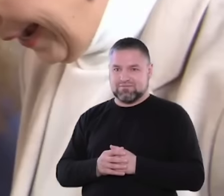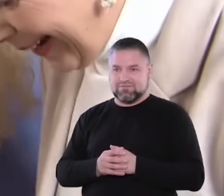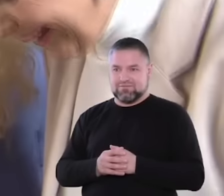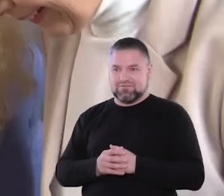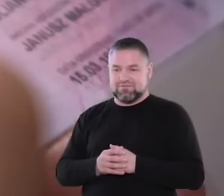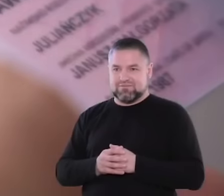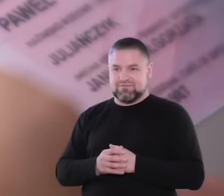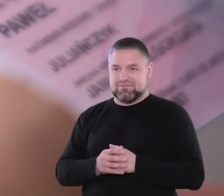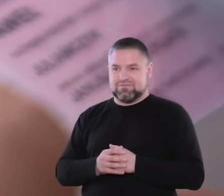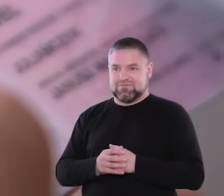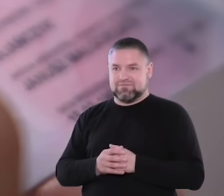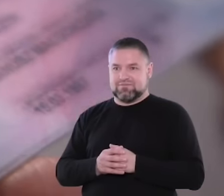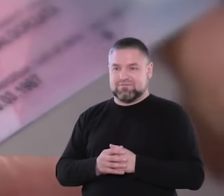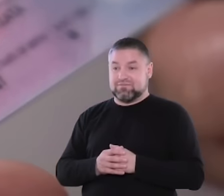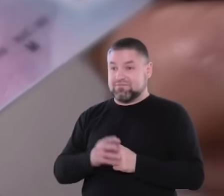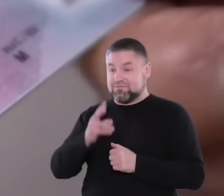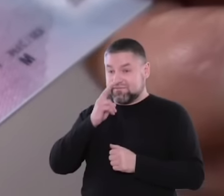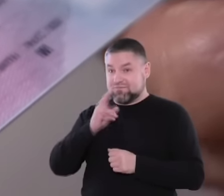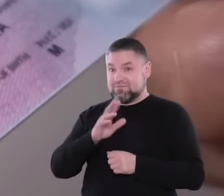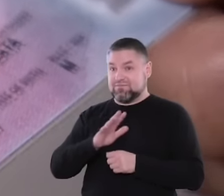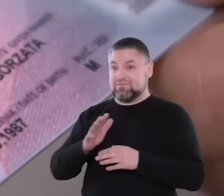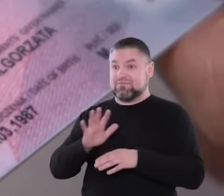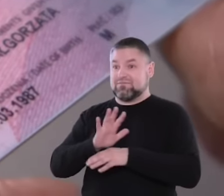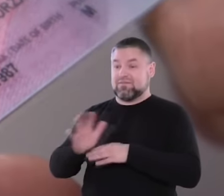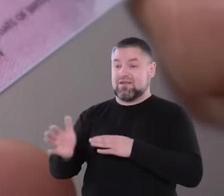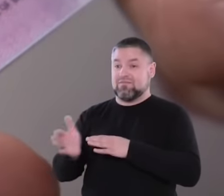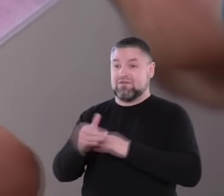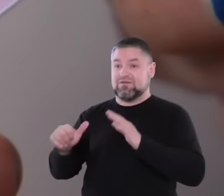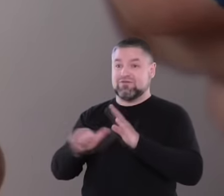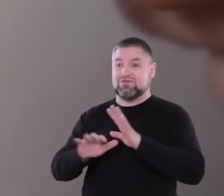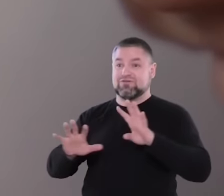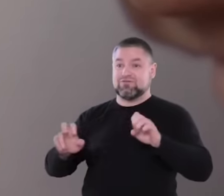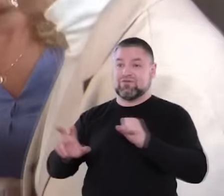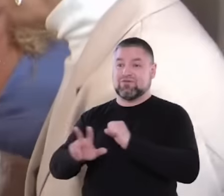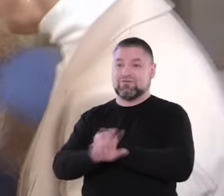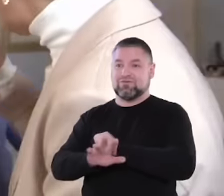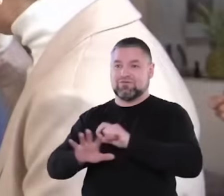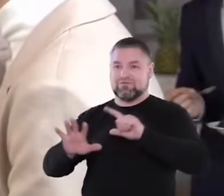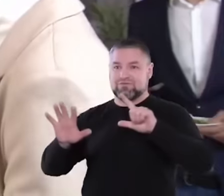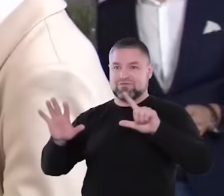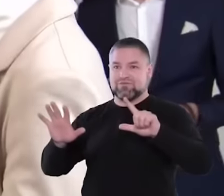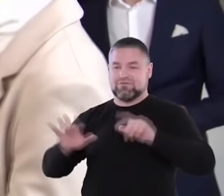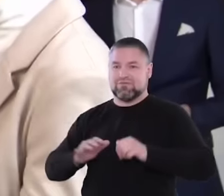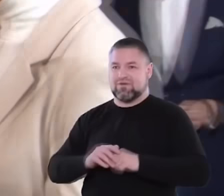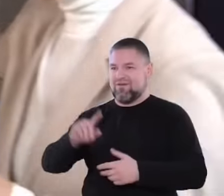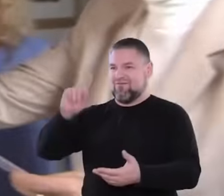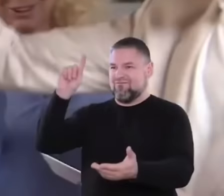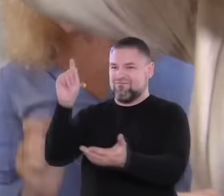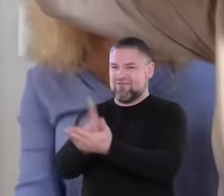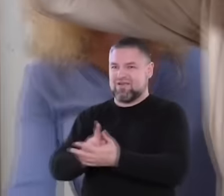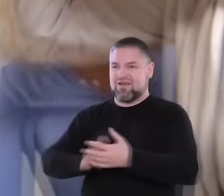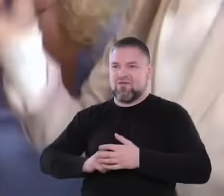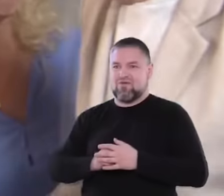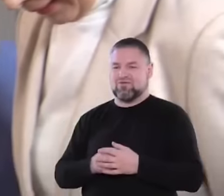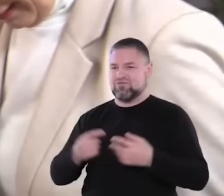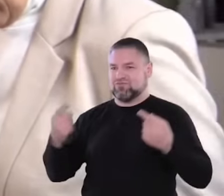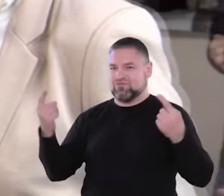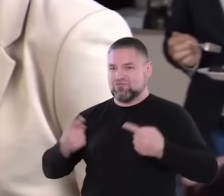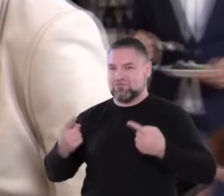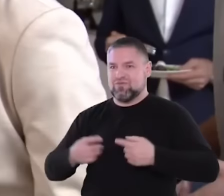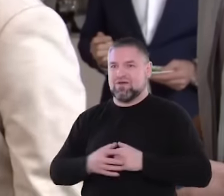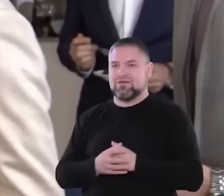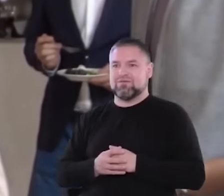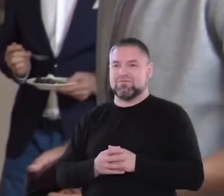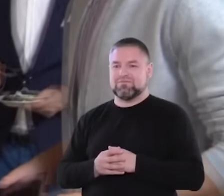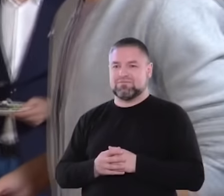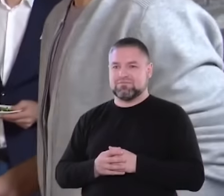Ha! Dziewczyny, 15 marca 1987. No, brawo, wygrałaś! Super!